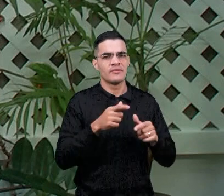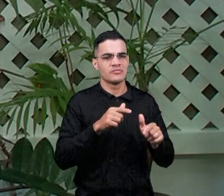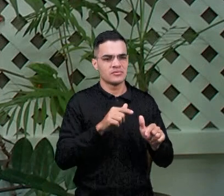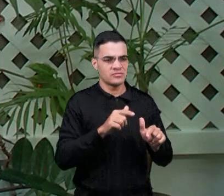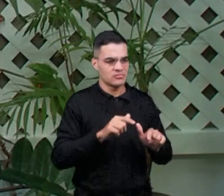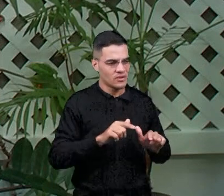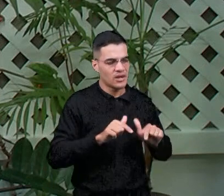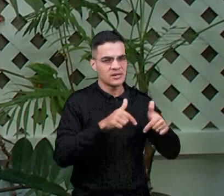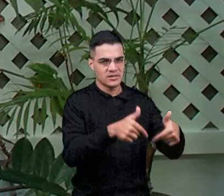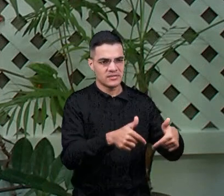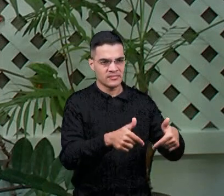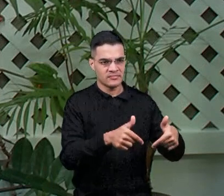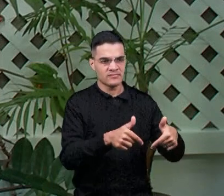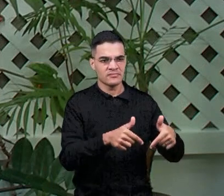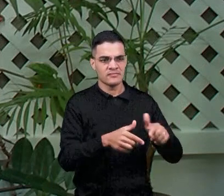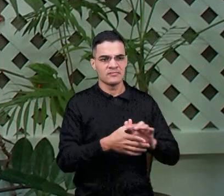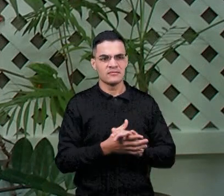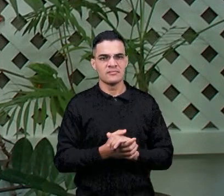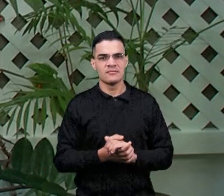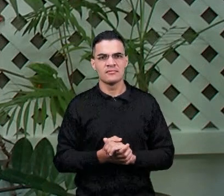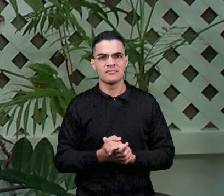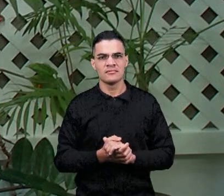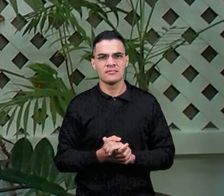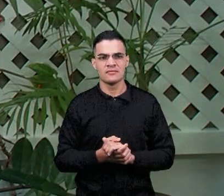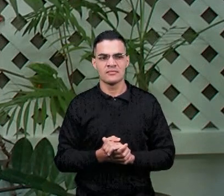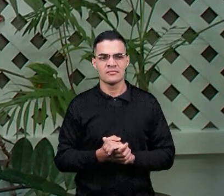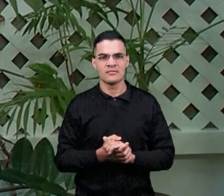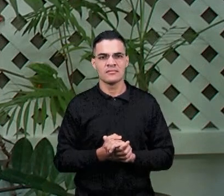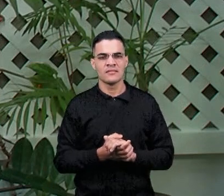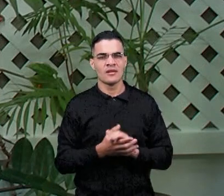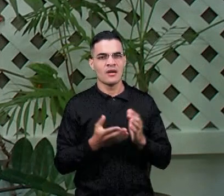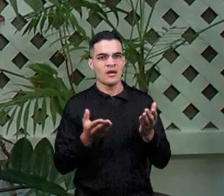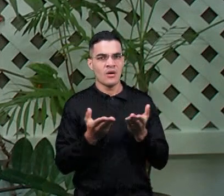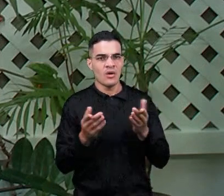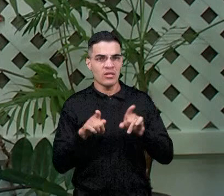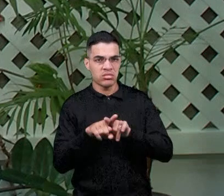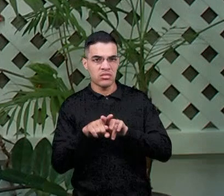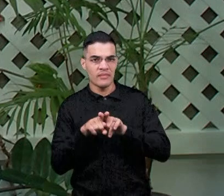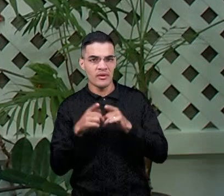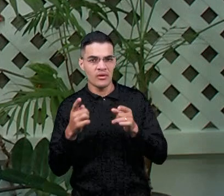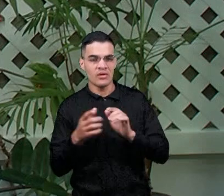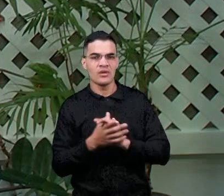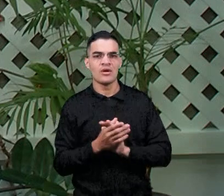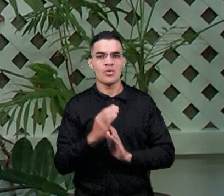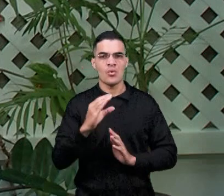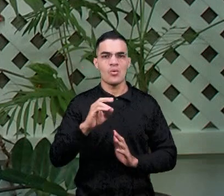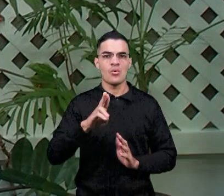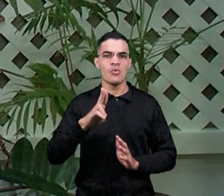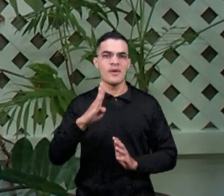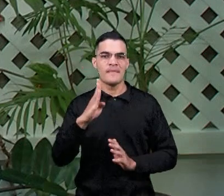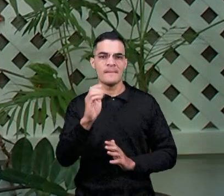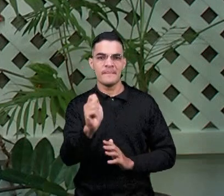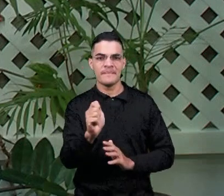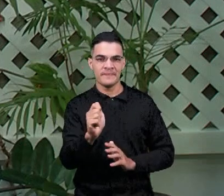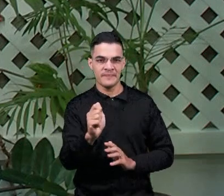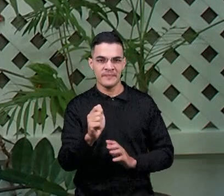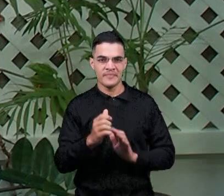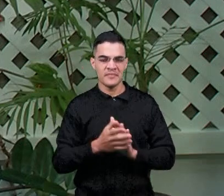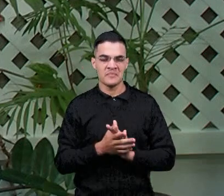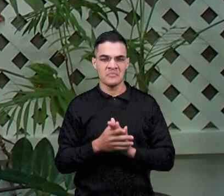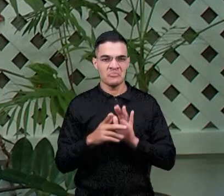Nous avons aussi l'église à Cuba, 2 églises à Cuba. Ça, ce n'est pas une nouveauté, nous connaissons déjà,